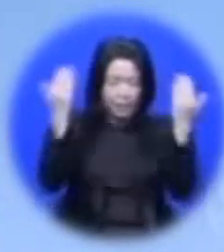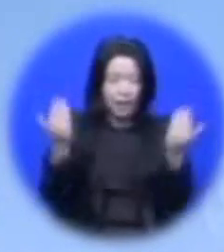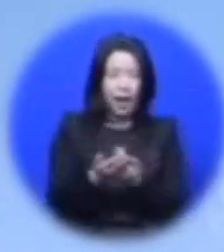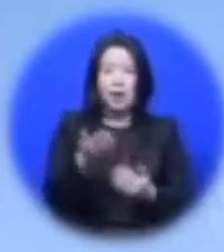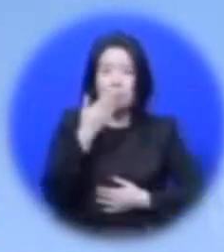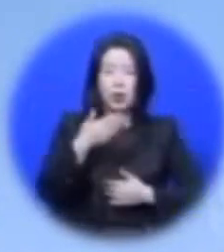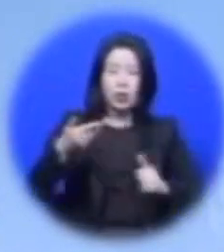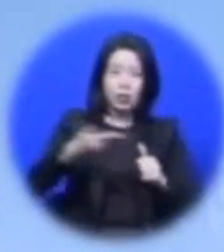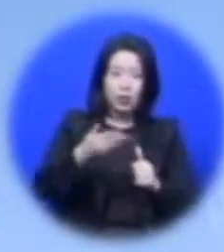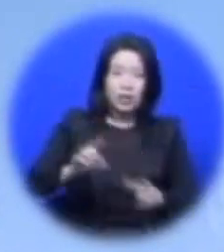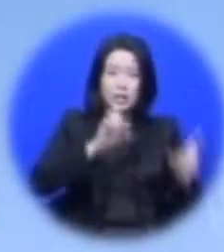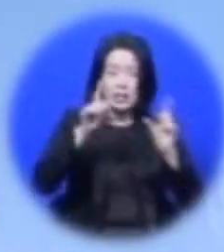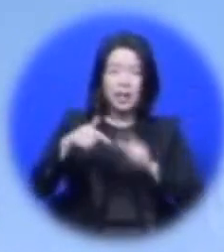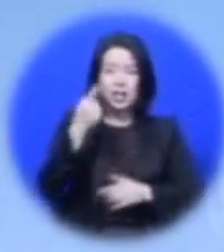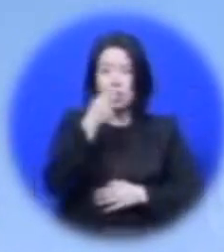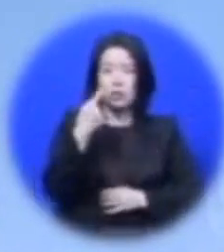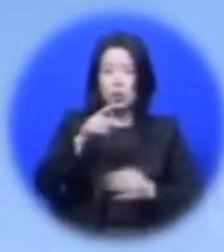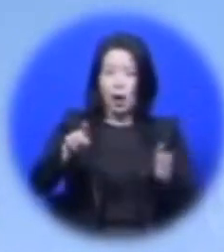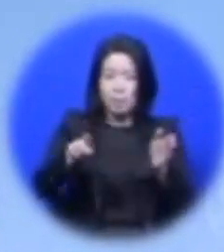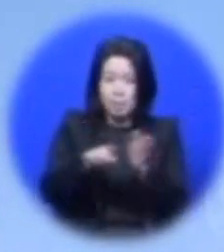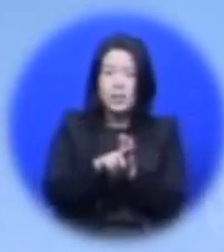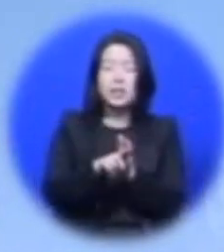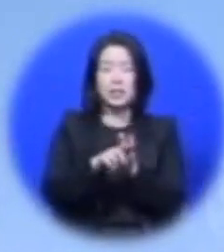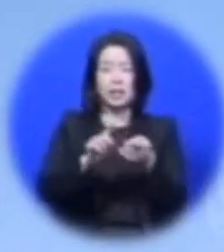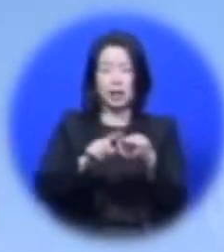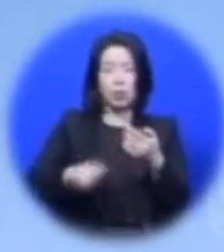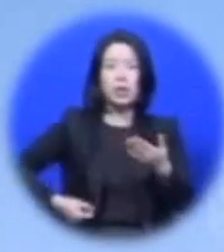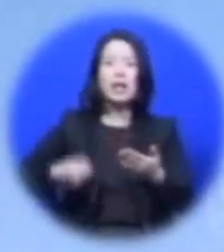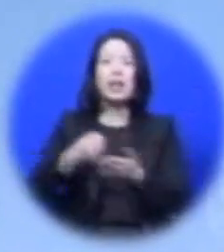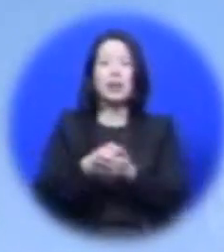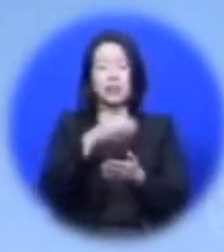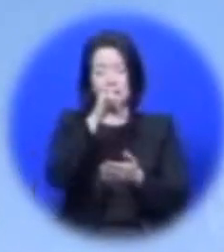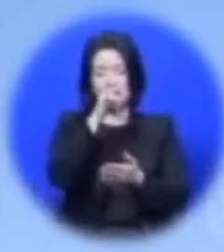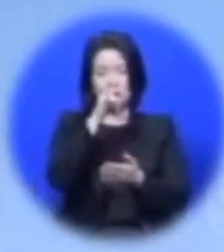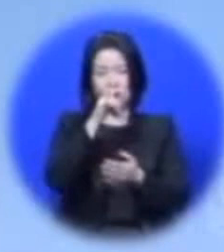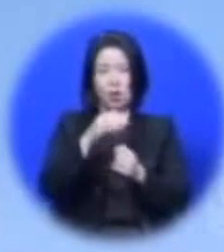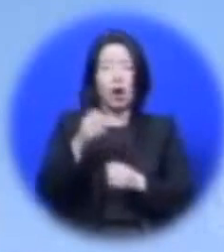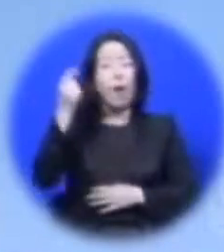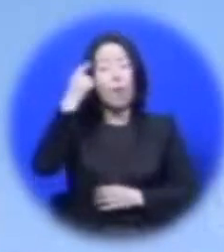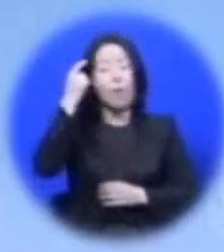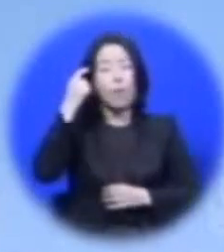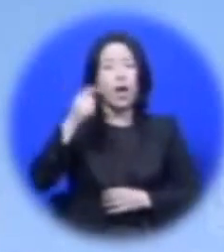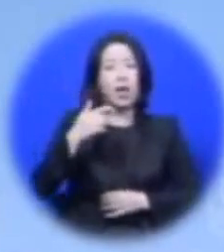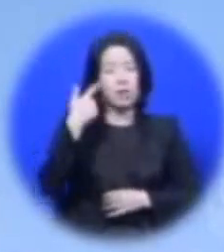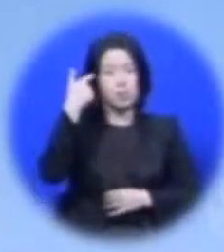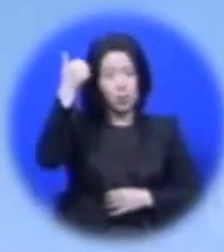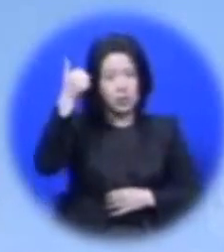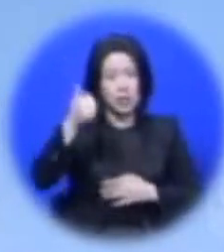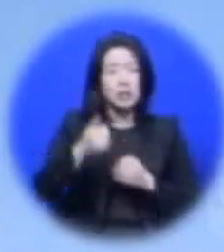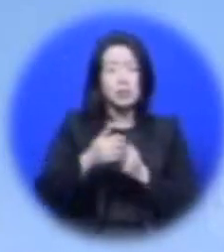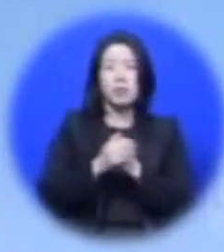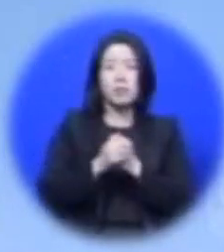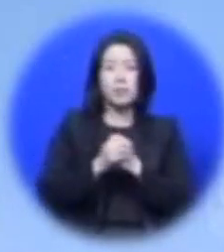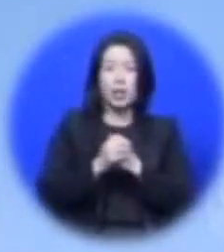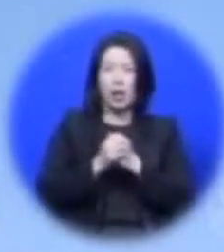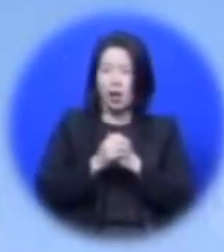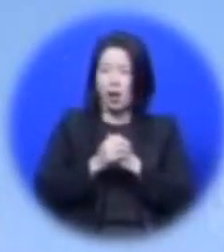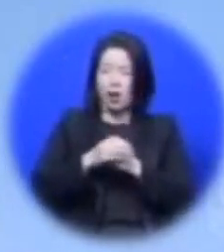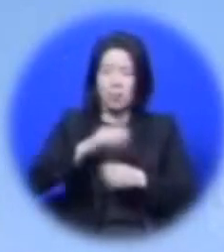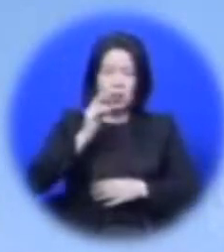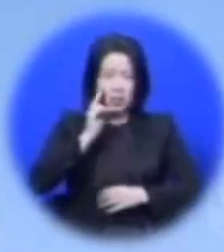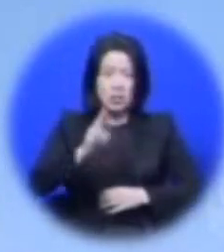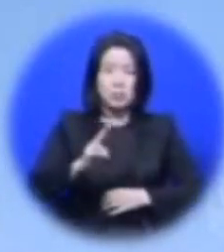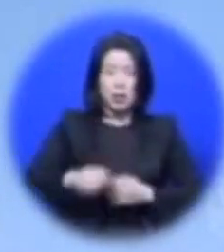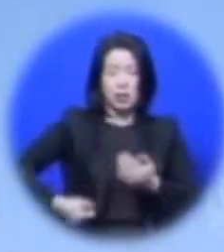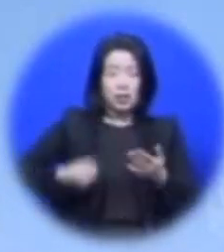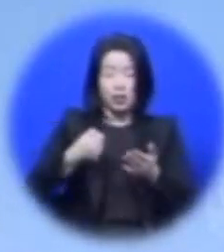줄 믿는다고 결단한 거거든요. 왜 조지 밀러 목사님이 이렇게 좀 지나칠 정도의